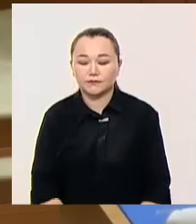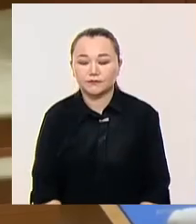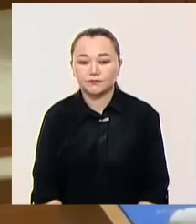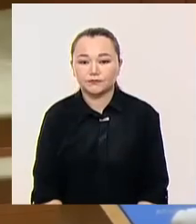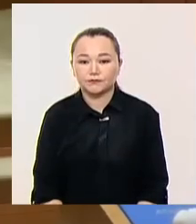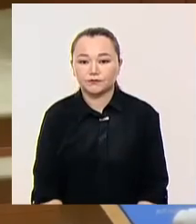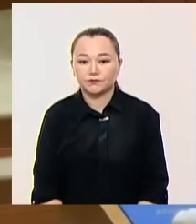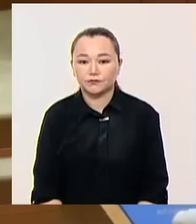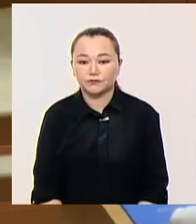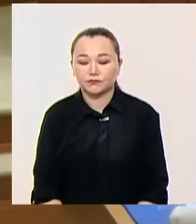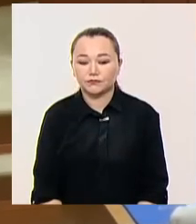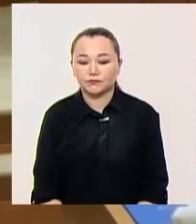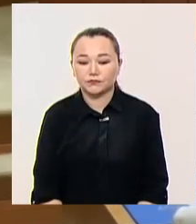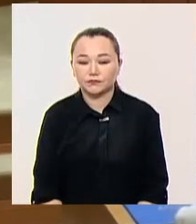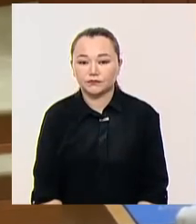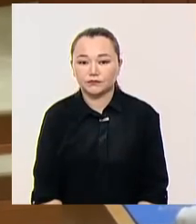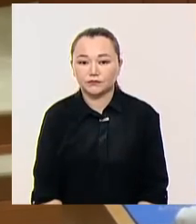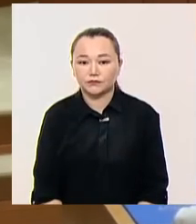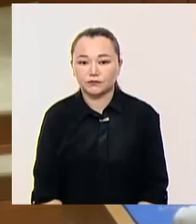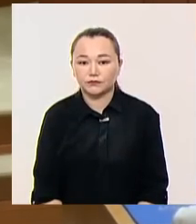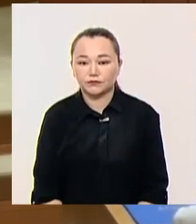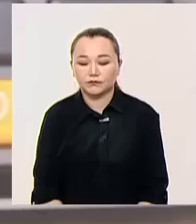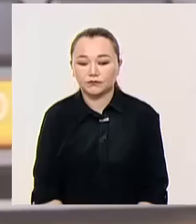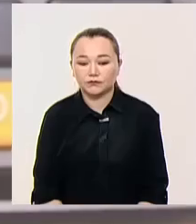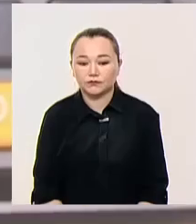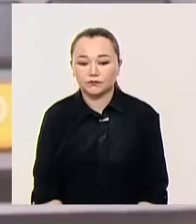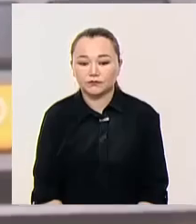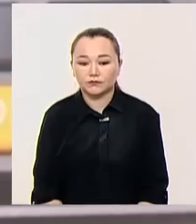Нұркен Тоқмурзин, Информбюро, Астана.